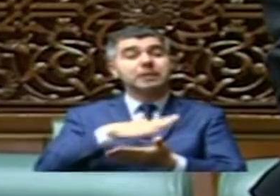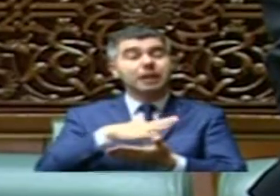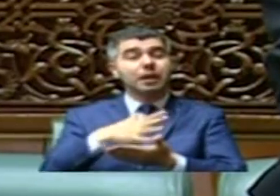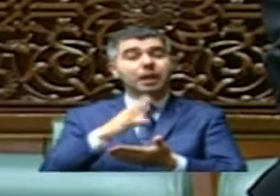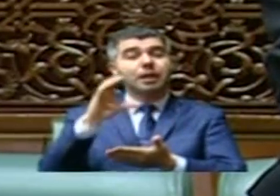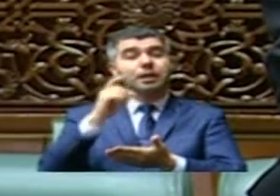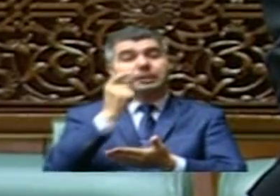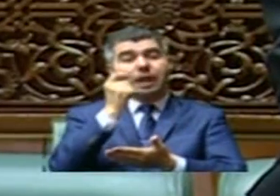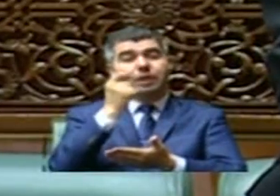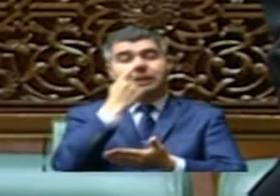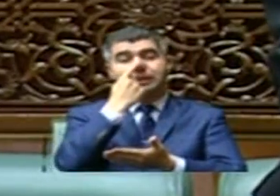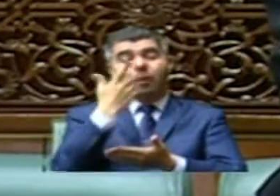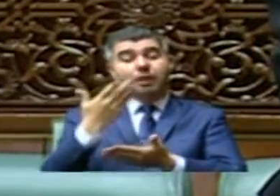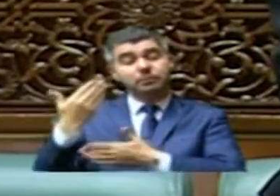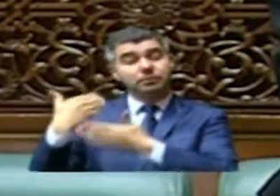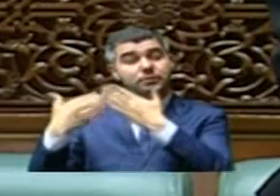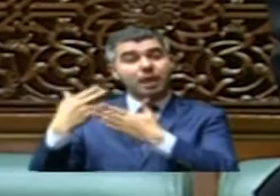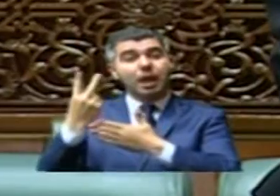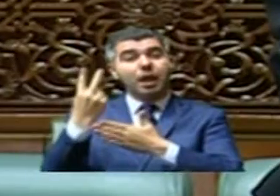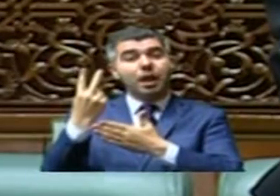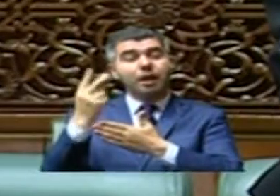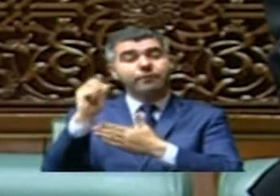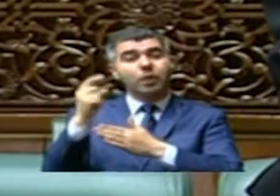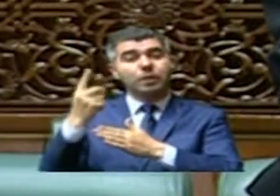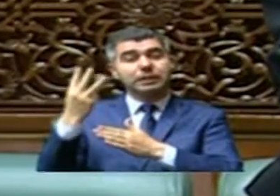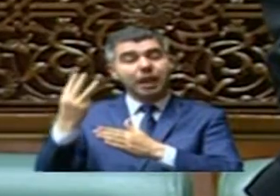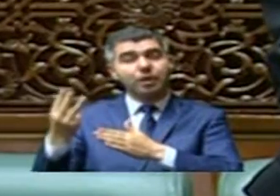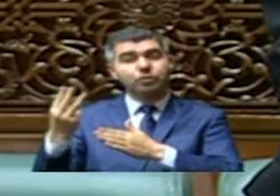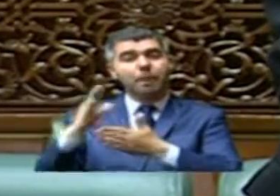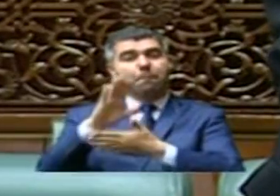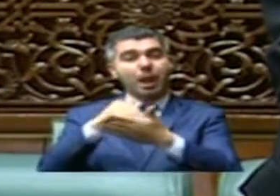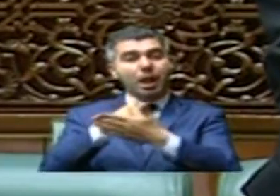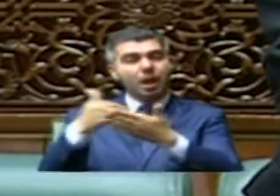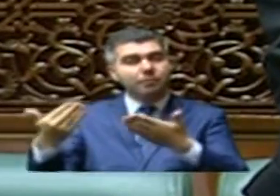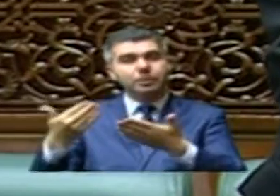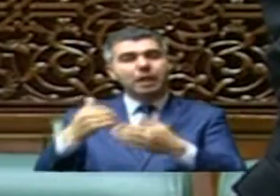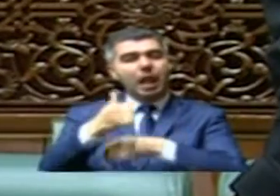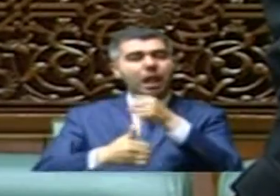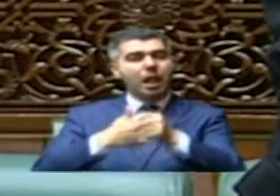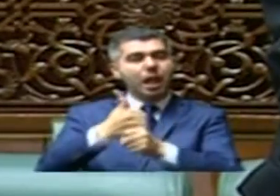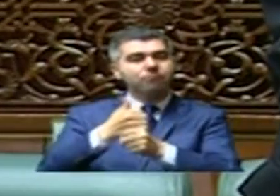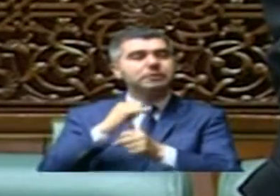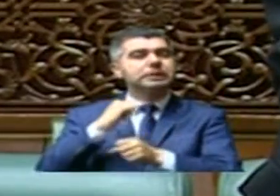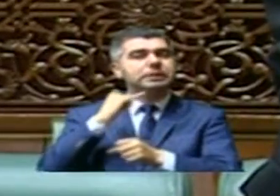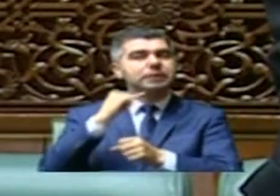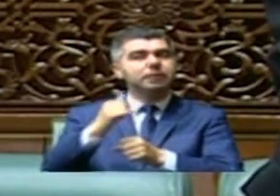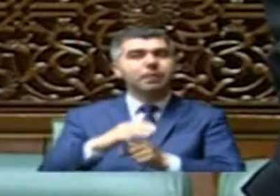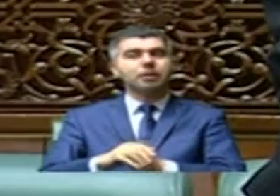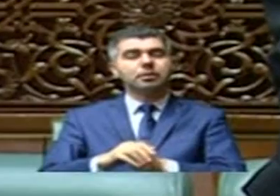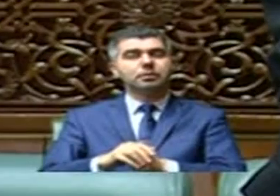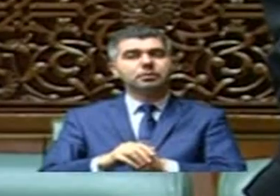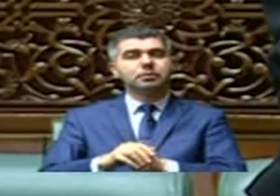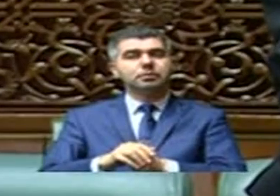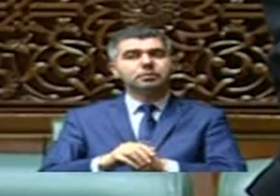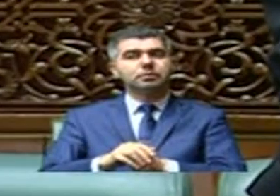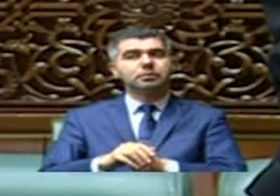مدينه طنجة وتطوان منذ سنه 2013 وانتم كتدرجوهم في البرنامج السنوي ديال الوزاره ديالكم على